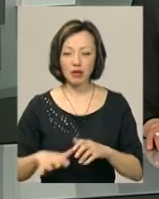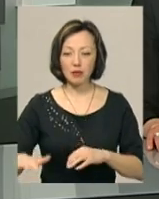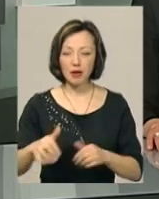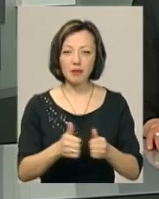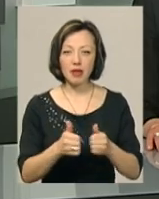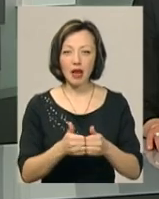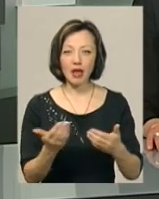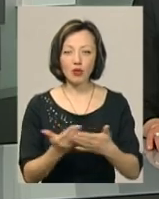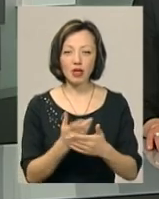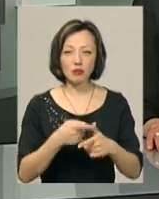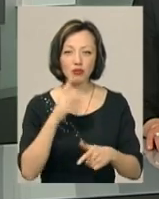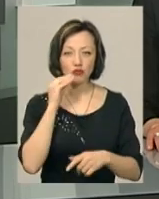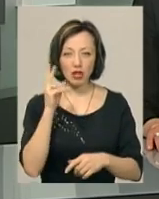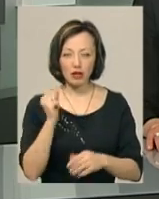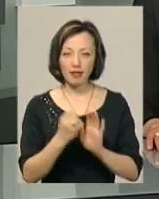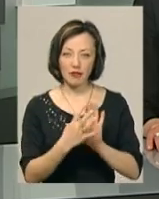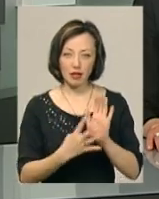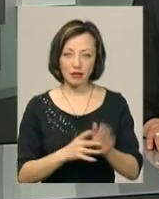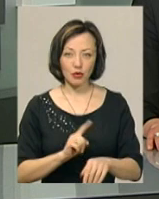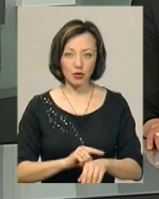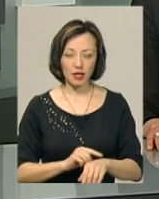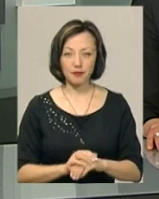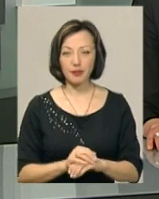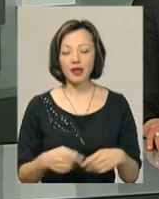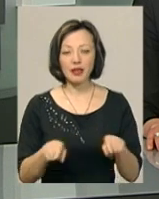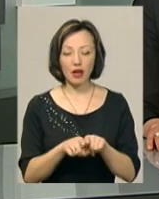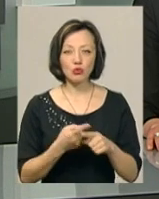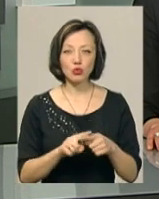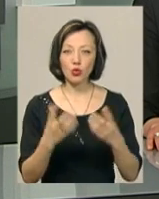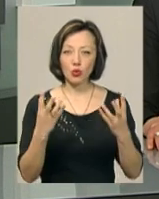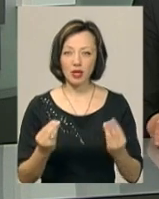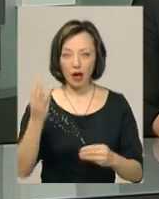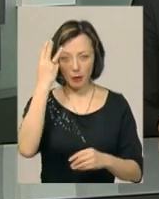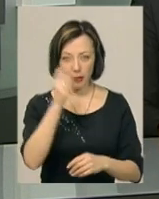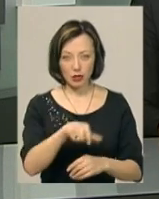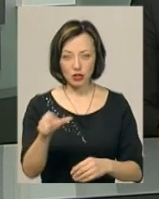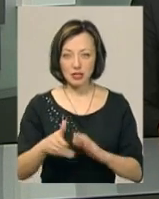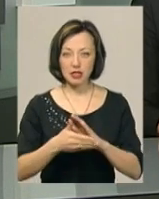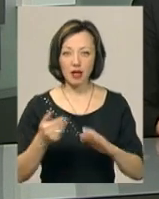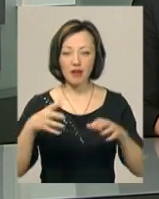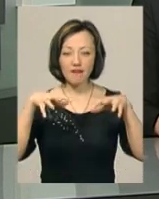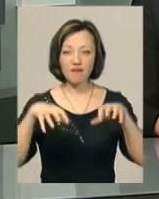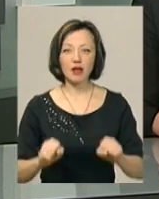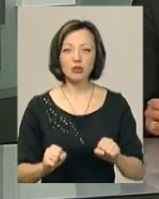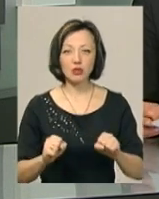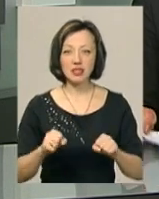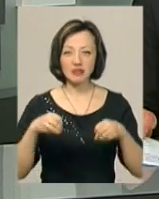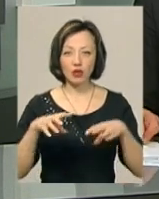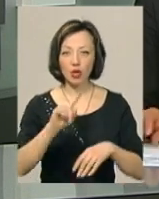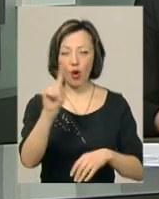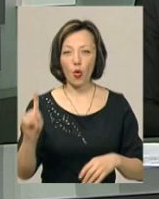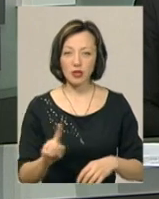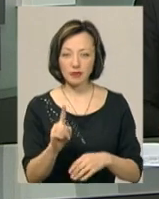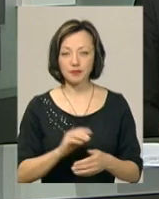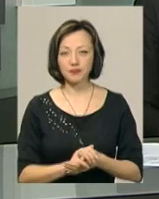біля кінотеатру імені Шевченка о 19-й годині. Також цього дня хмельничан закликають вимкнути світло на одну годину.